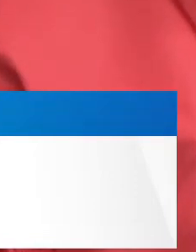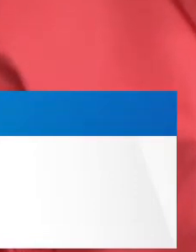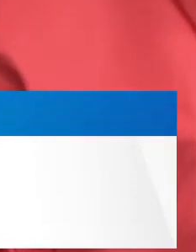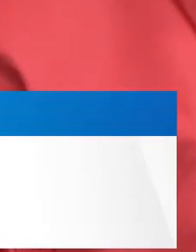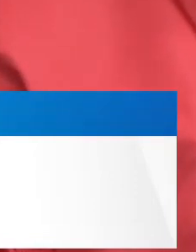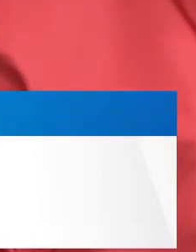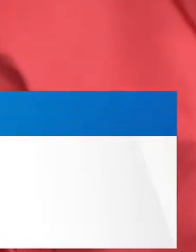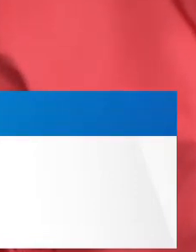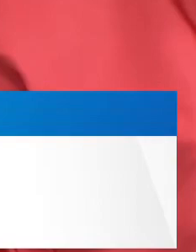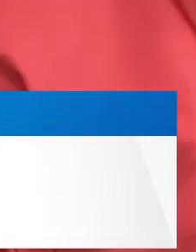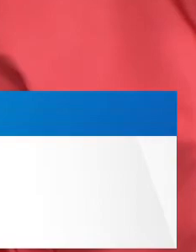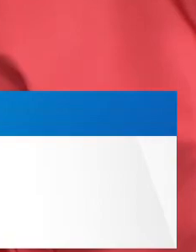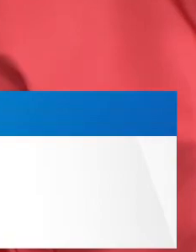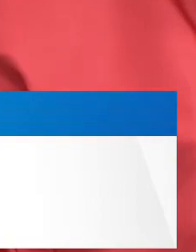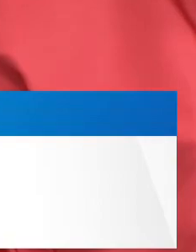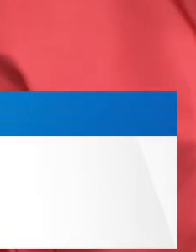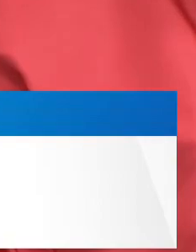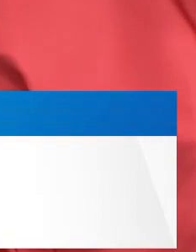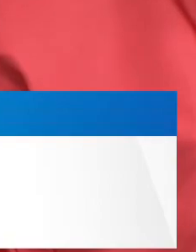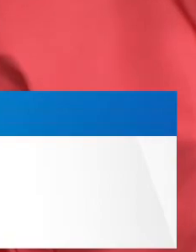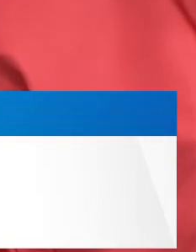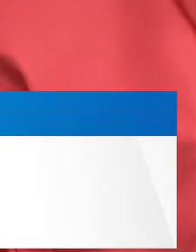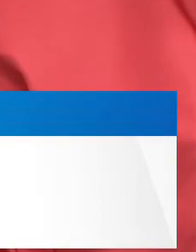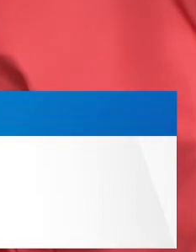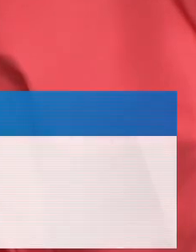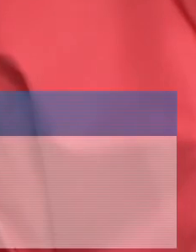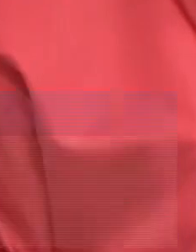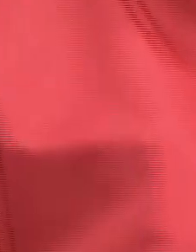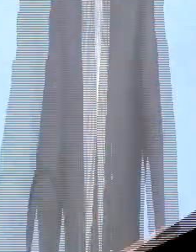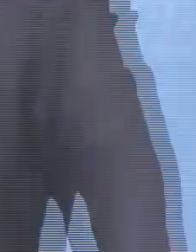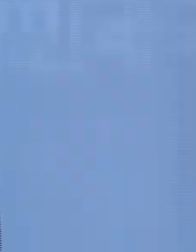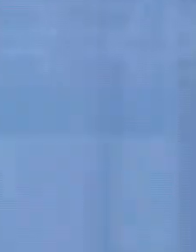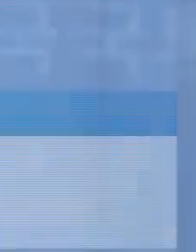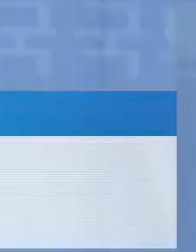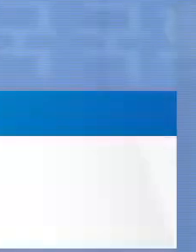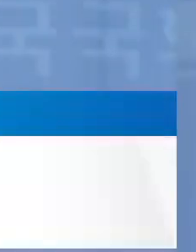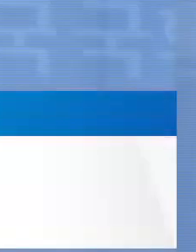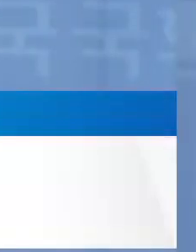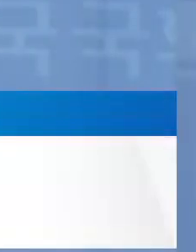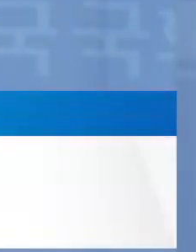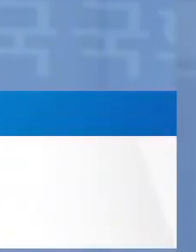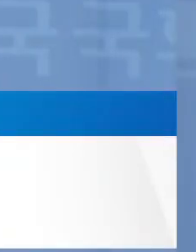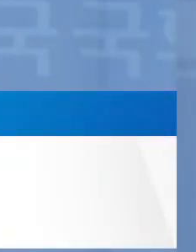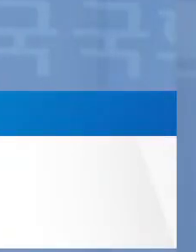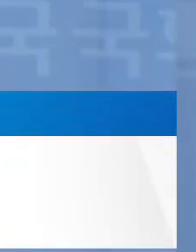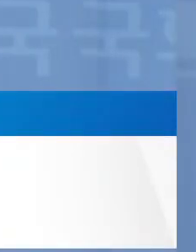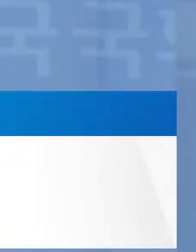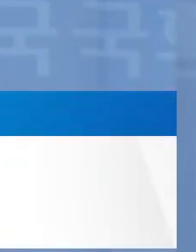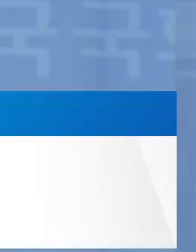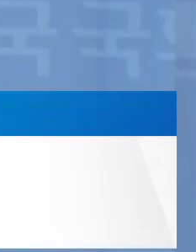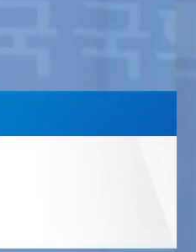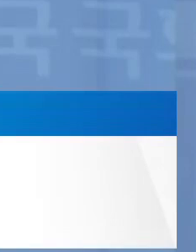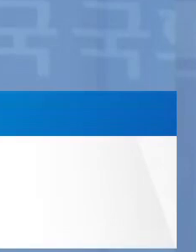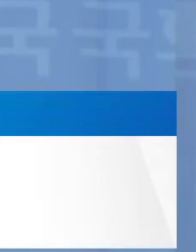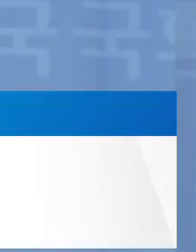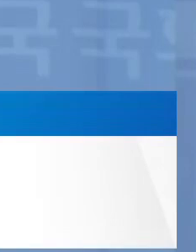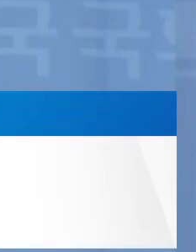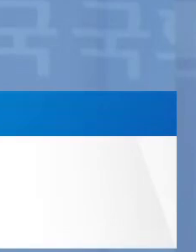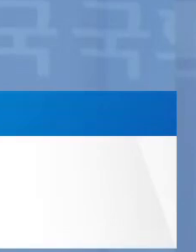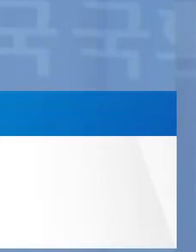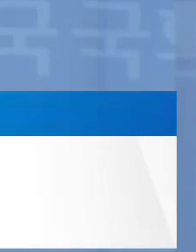했습니다 이사람도 친 체계 었는지 밝혀 주시길 바라고 고치기 힘든 것이 있습니다 오랫동안